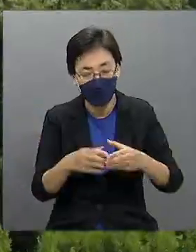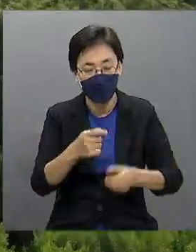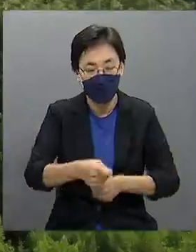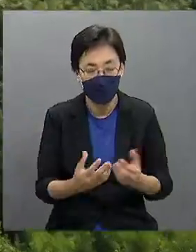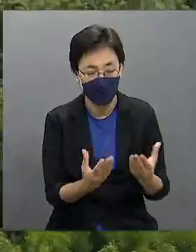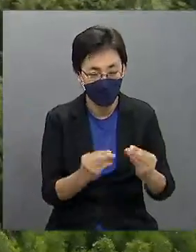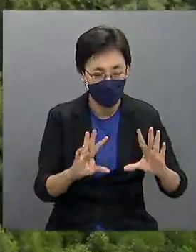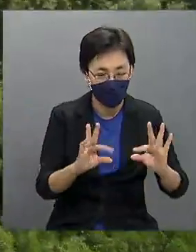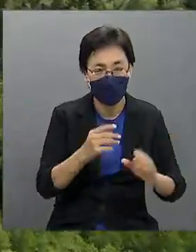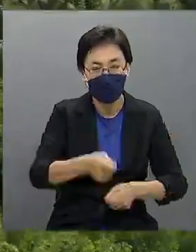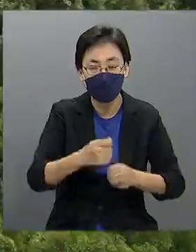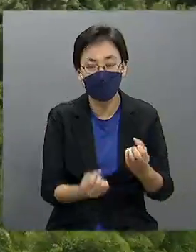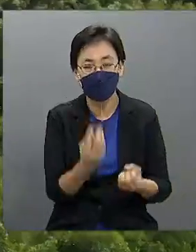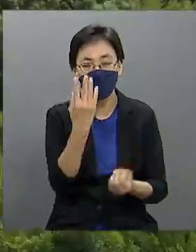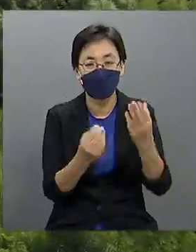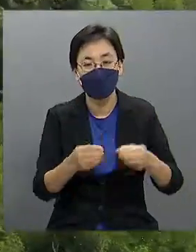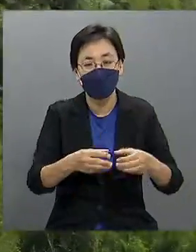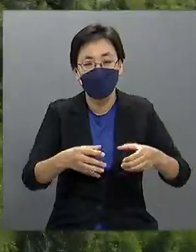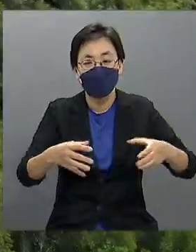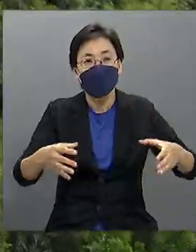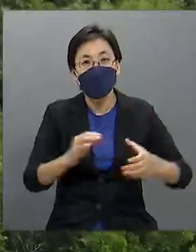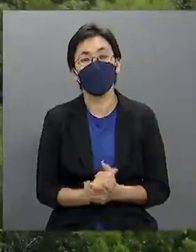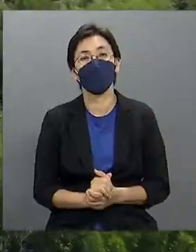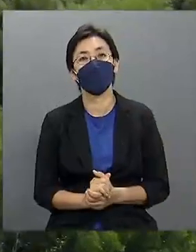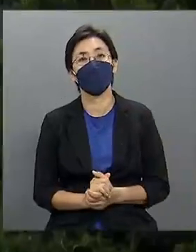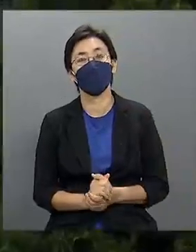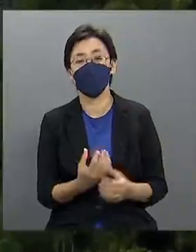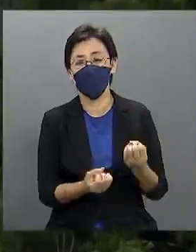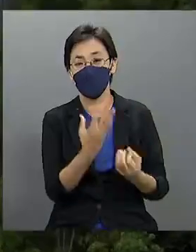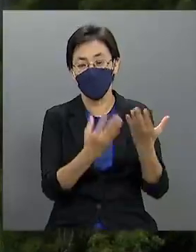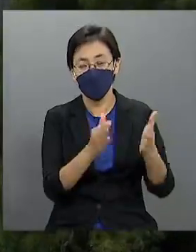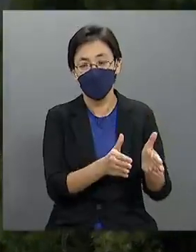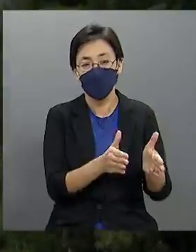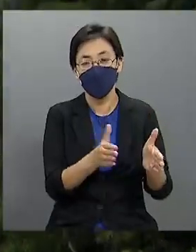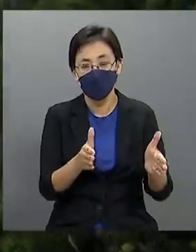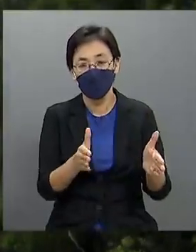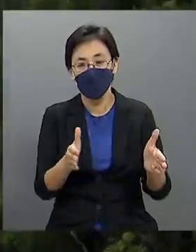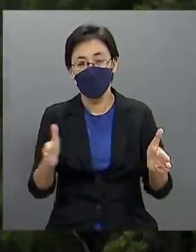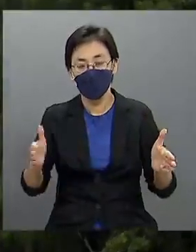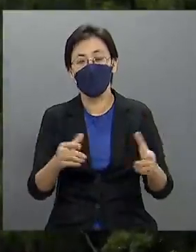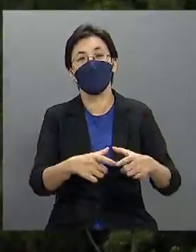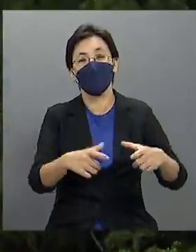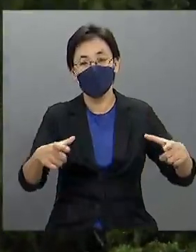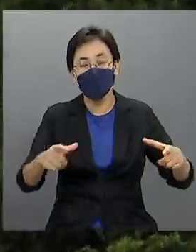เมลสประยนงความสำคั